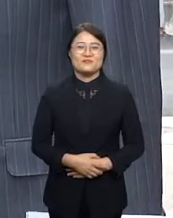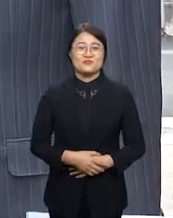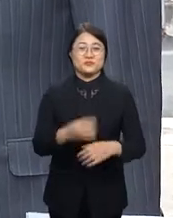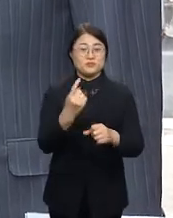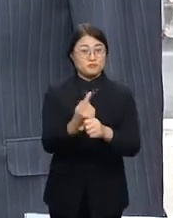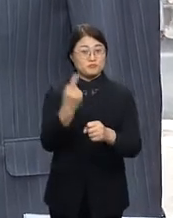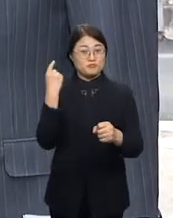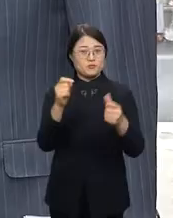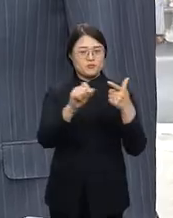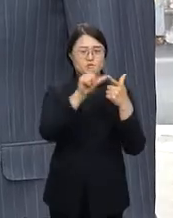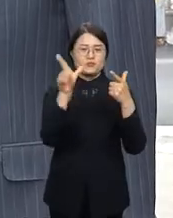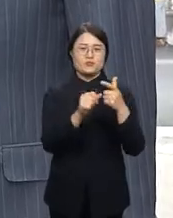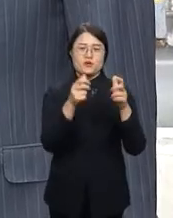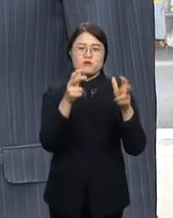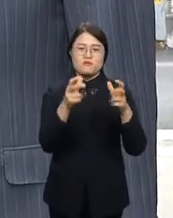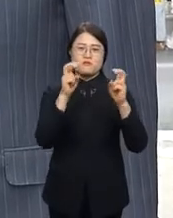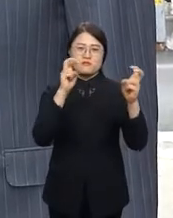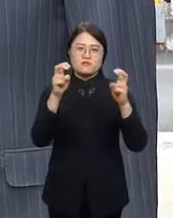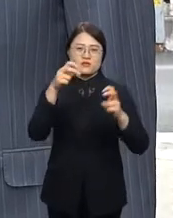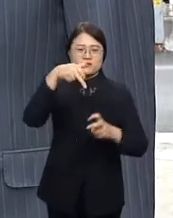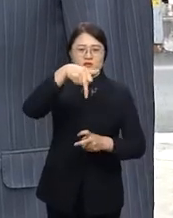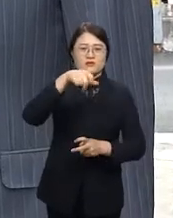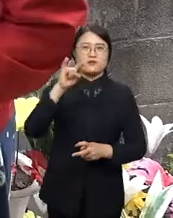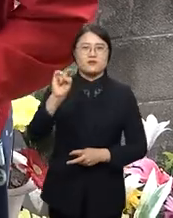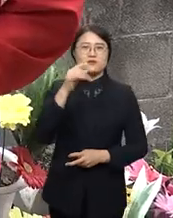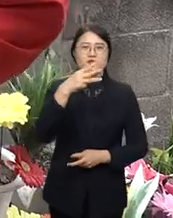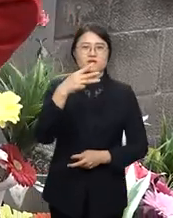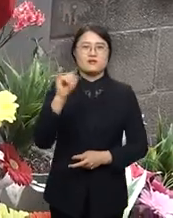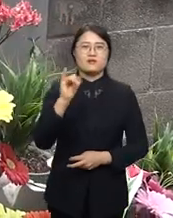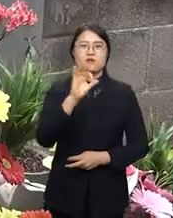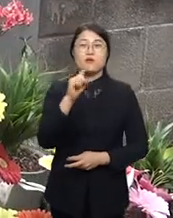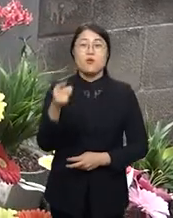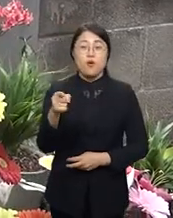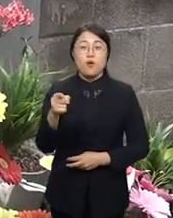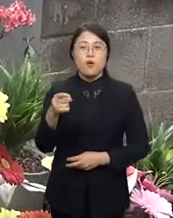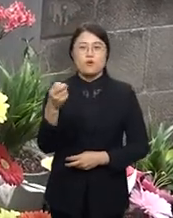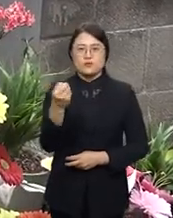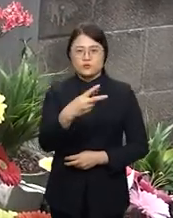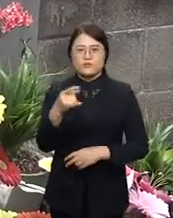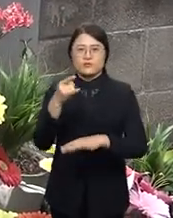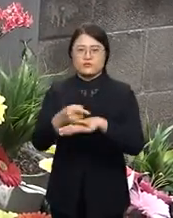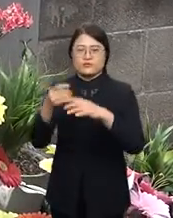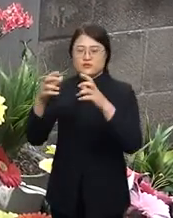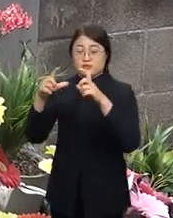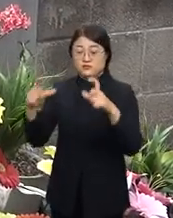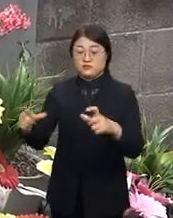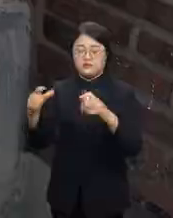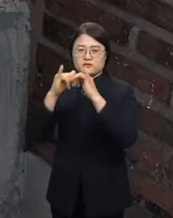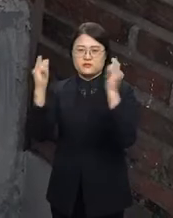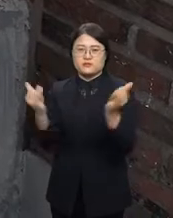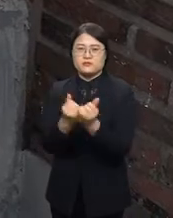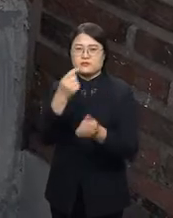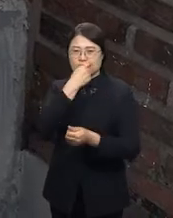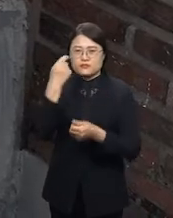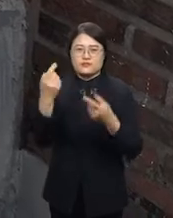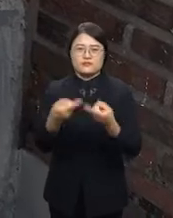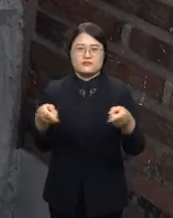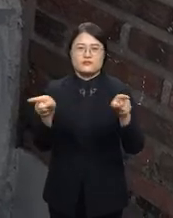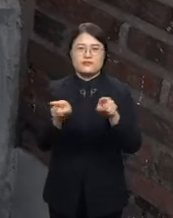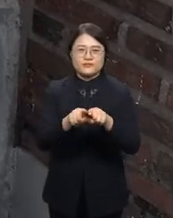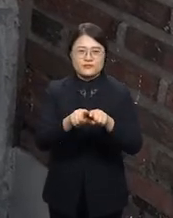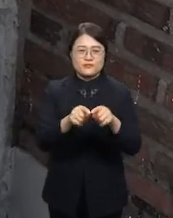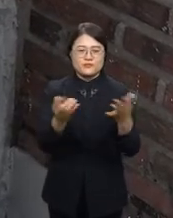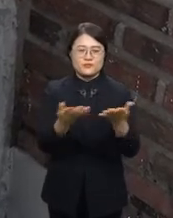의왕시는 지난해 6월 주식회사 캐리어 중앙공조, 의왕시 지역사회보장협의와 함께 업무